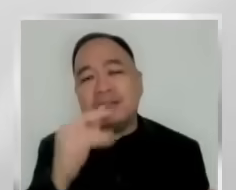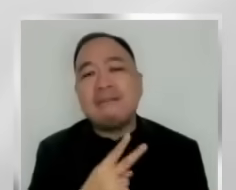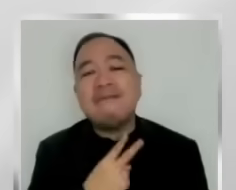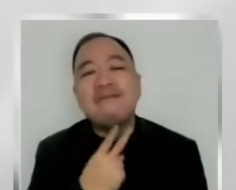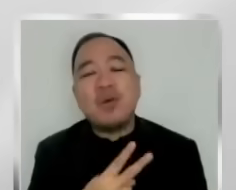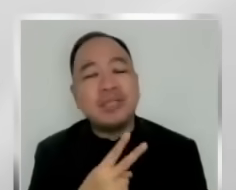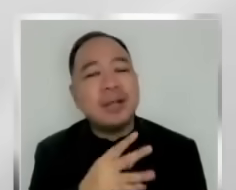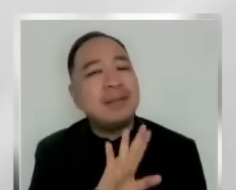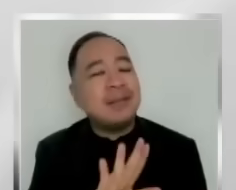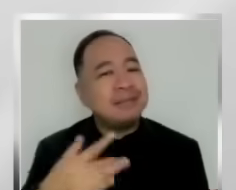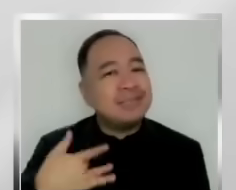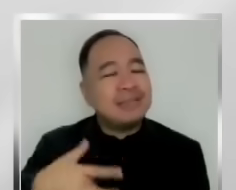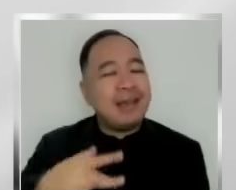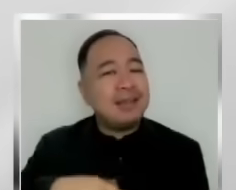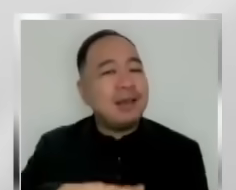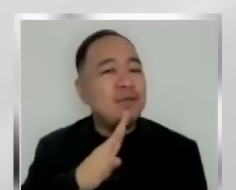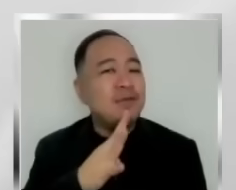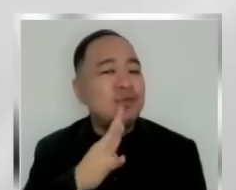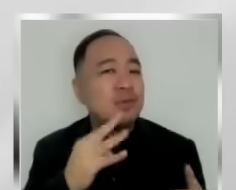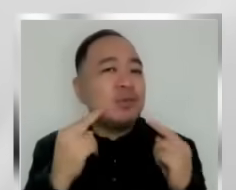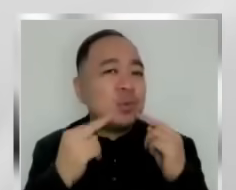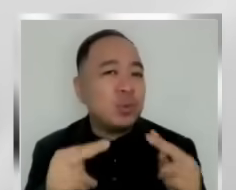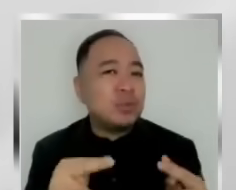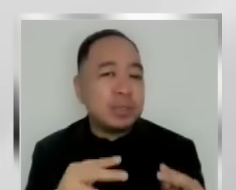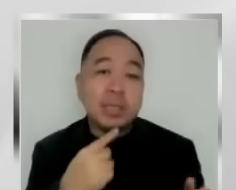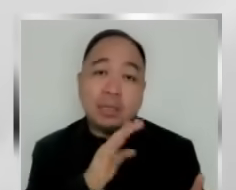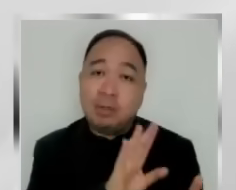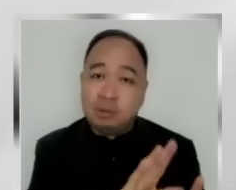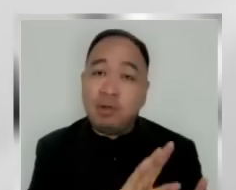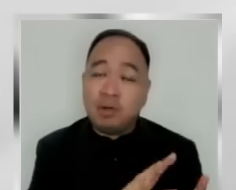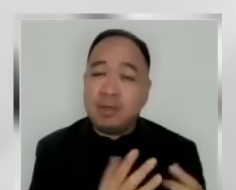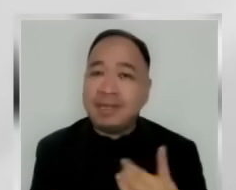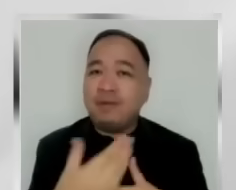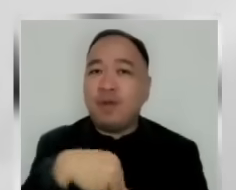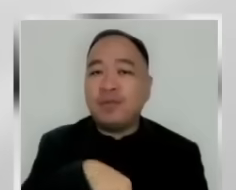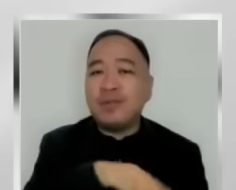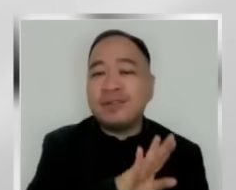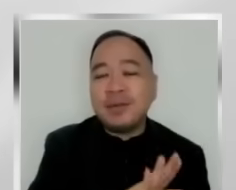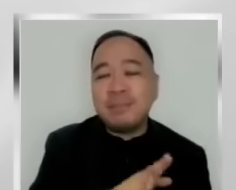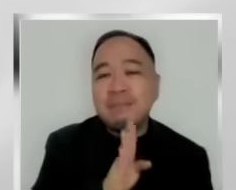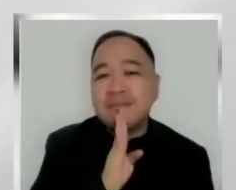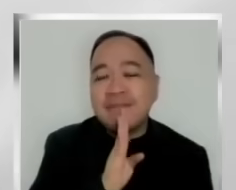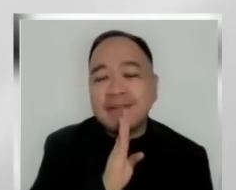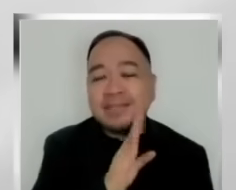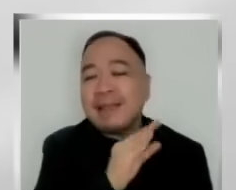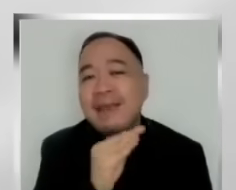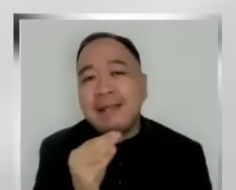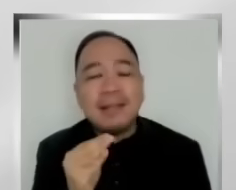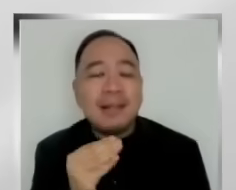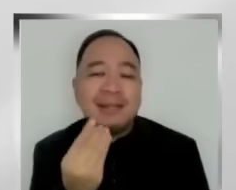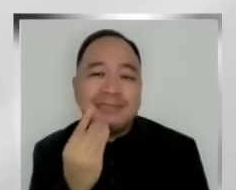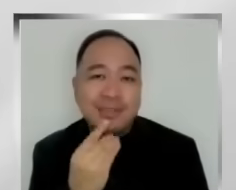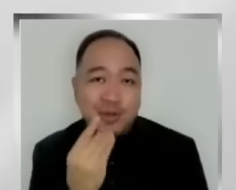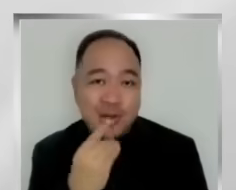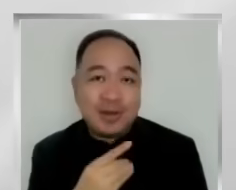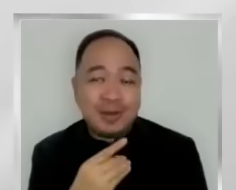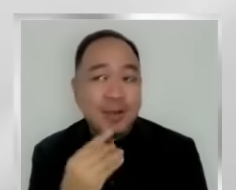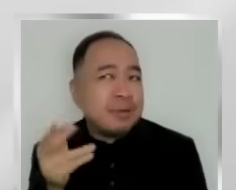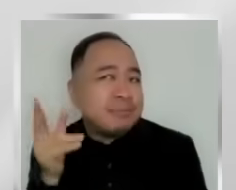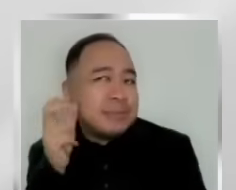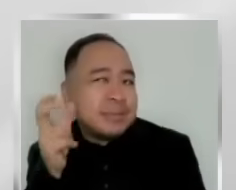nila, naging bahagi na si Mike ng kanilang almusal at hapunan. Ang ilan sinabing parang